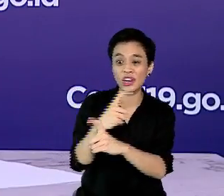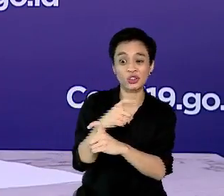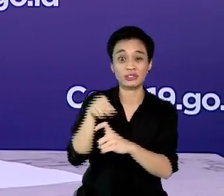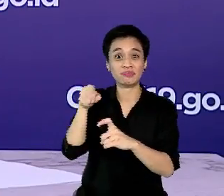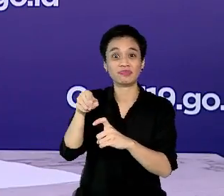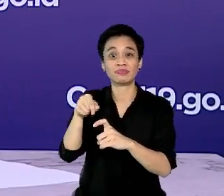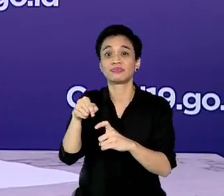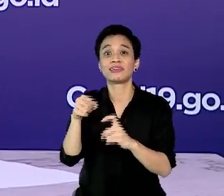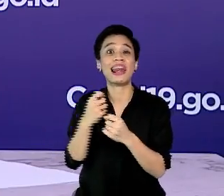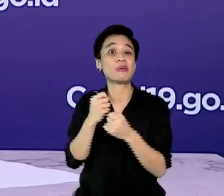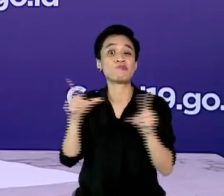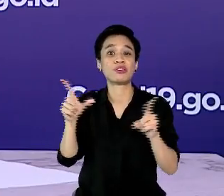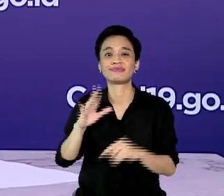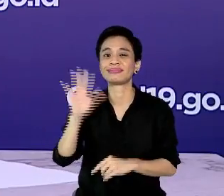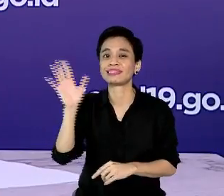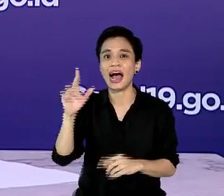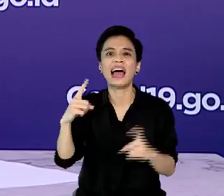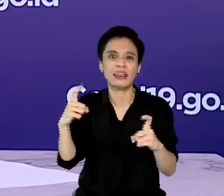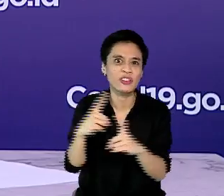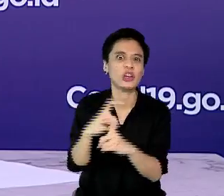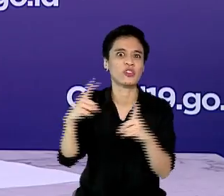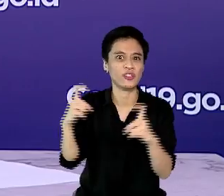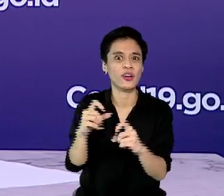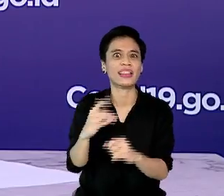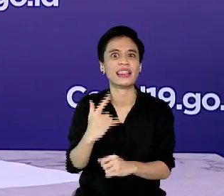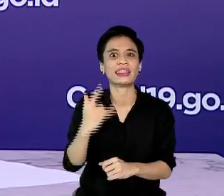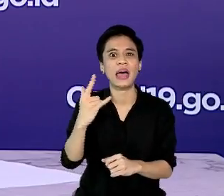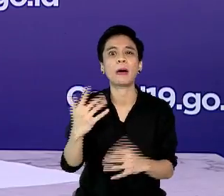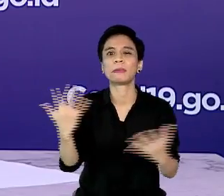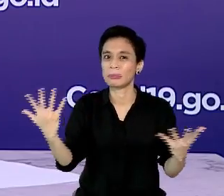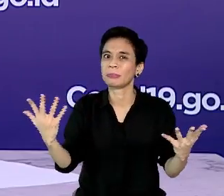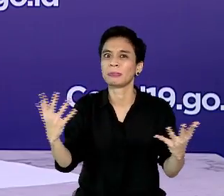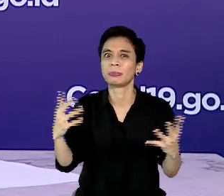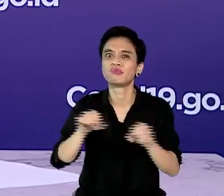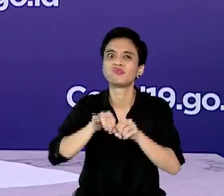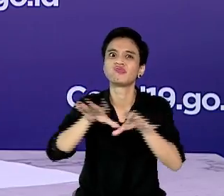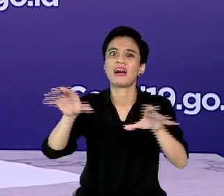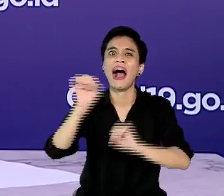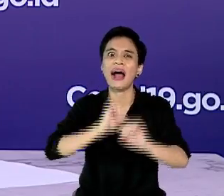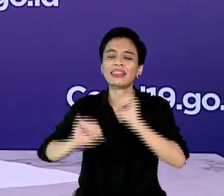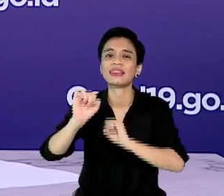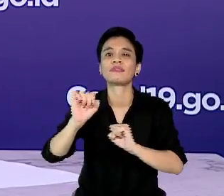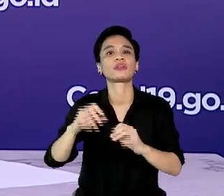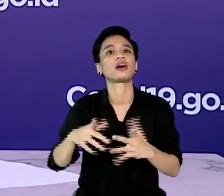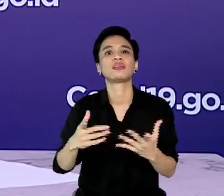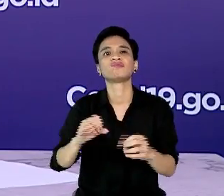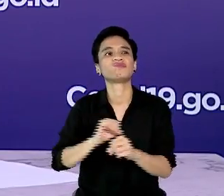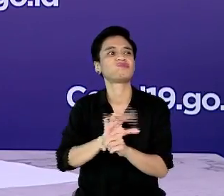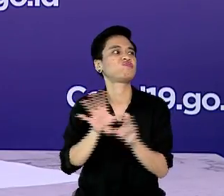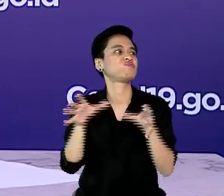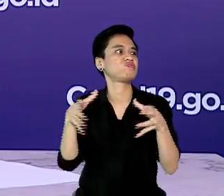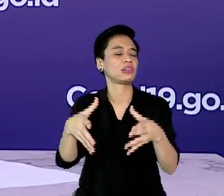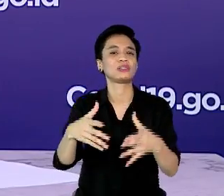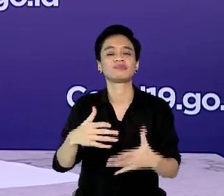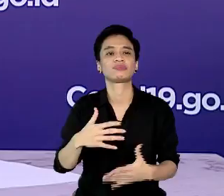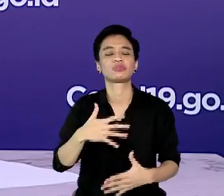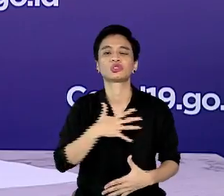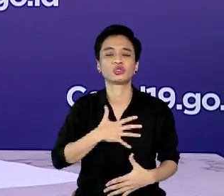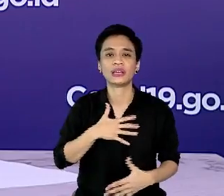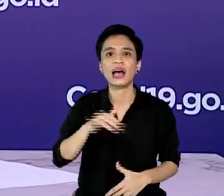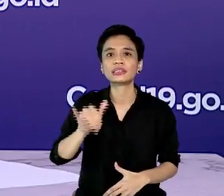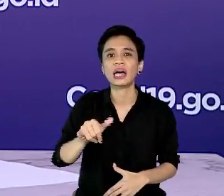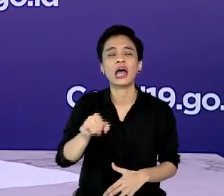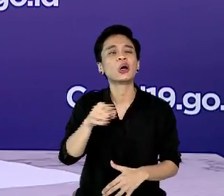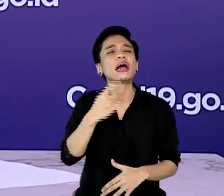Kita semua mengerti masa pandemi tidaklah mudah. Banyak yang terkena imbasnya bukan hanya soal sehat dan